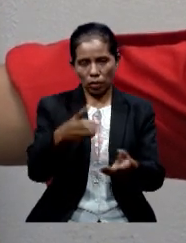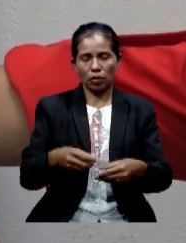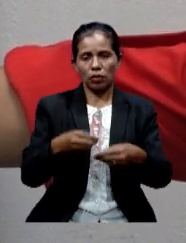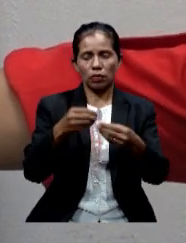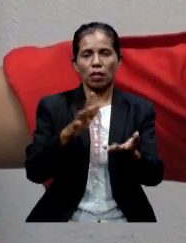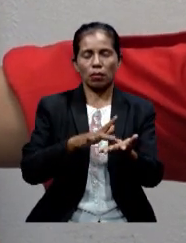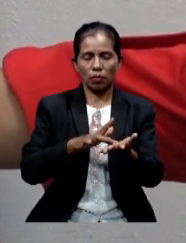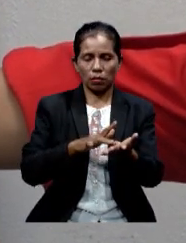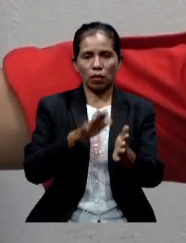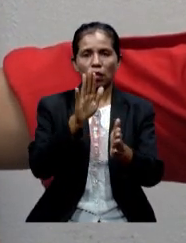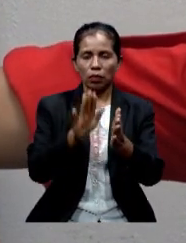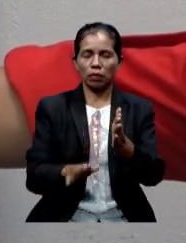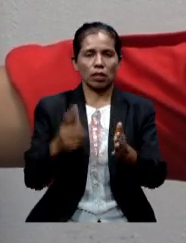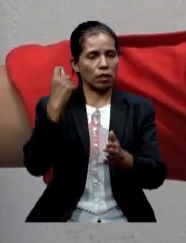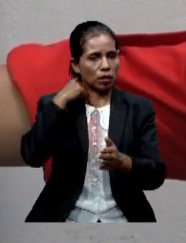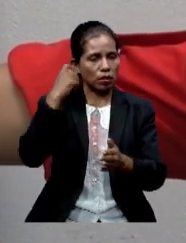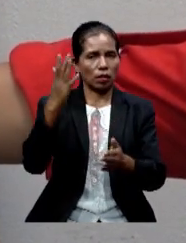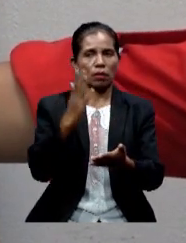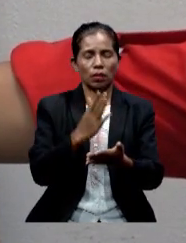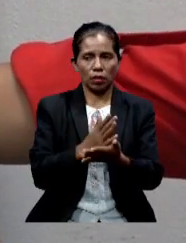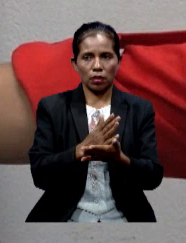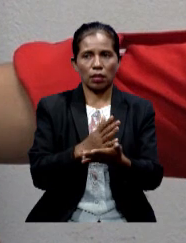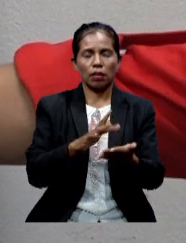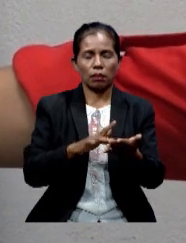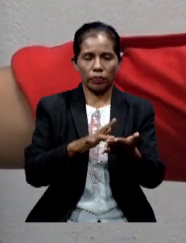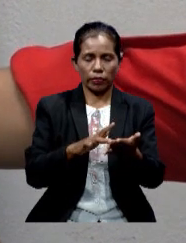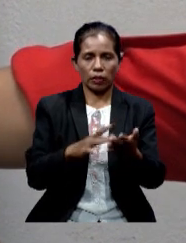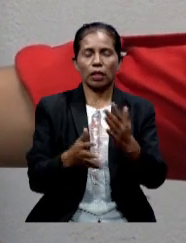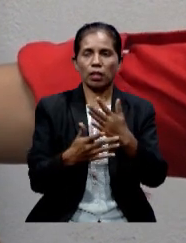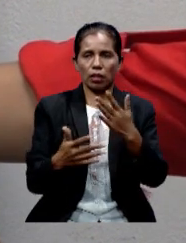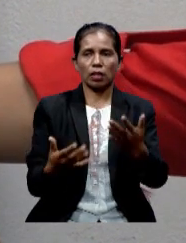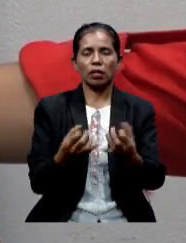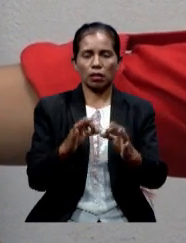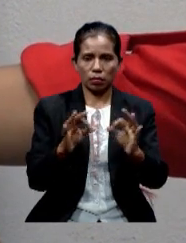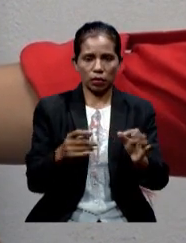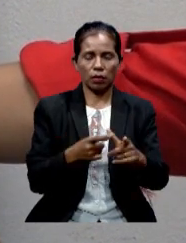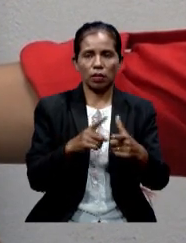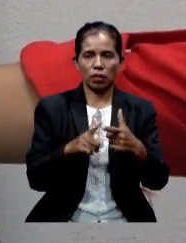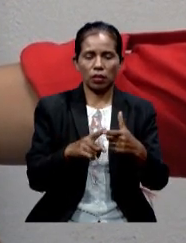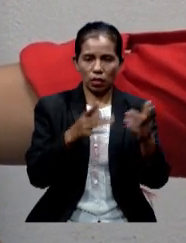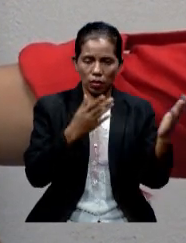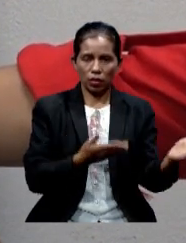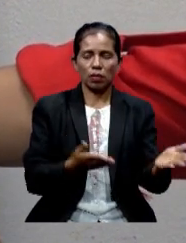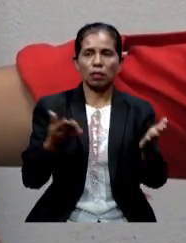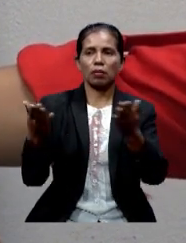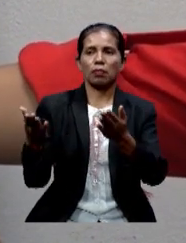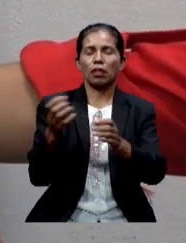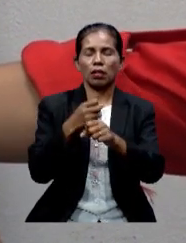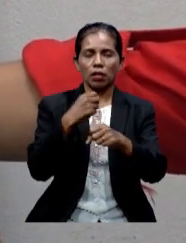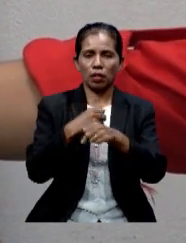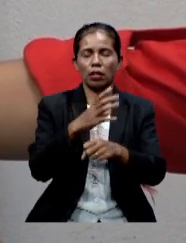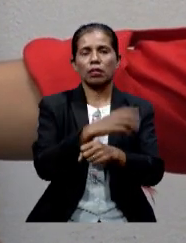hatun tensau ituang, fo hapara, aing buruk hapara rang, utu, pois haruka ba halo sitiske ho